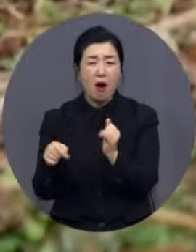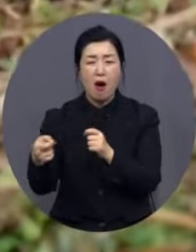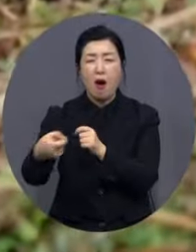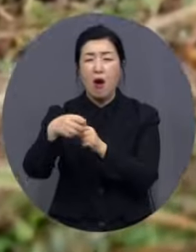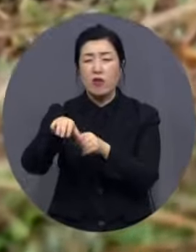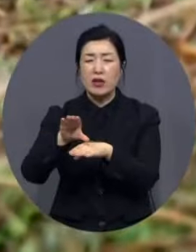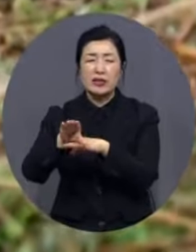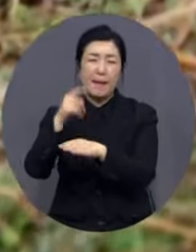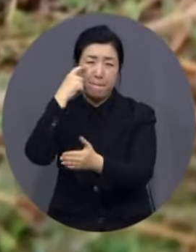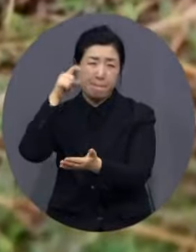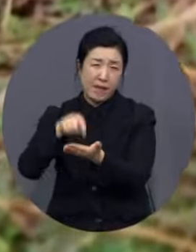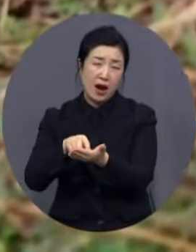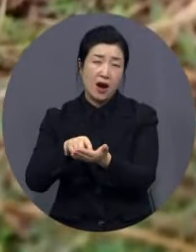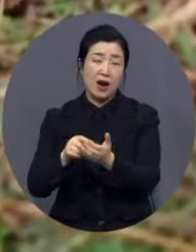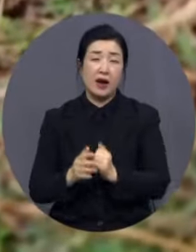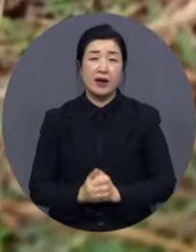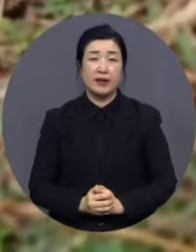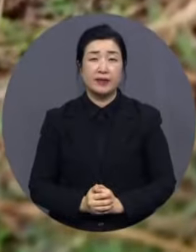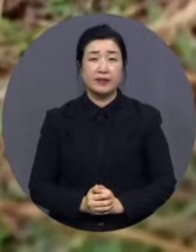차량이